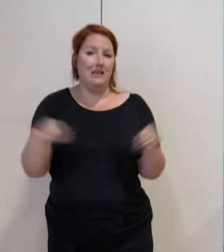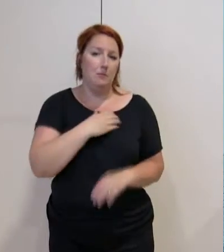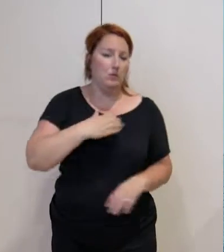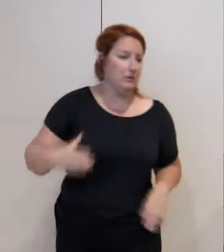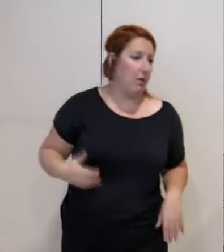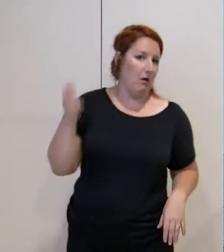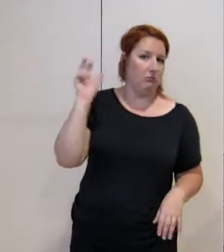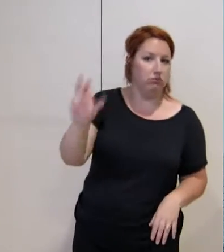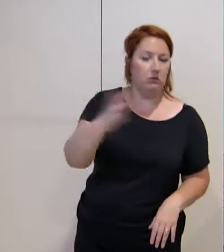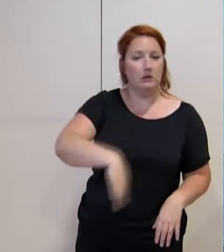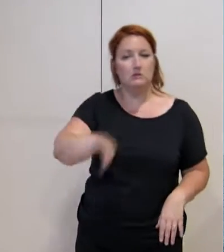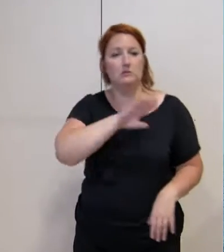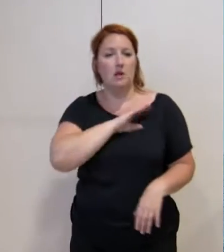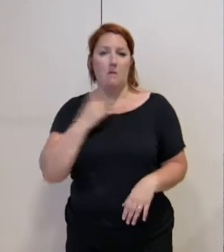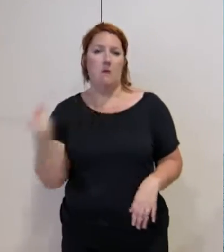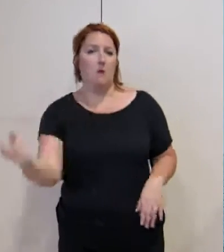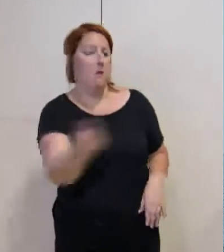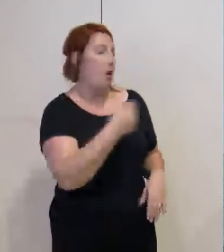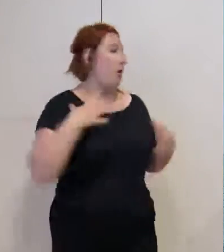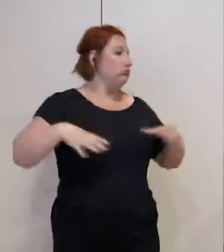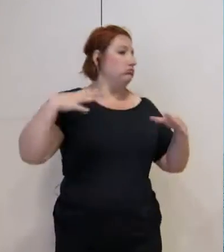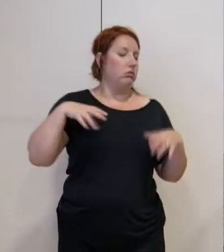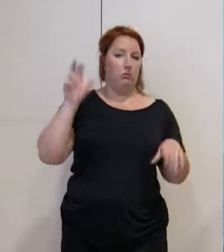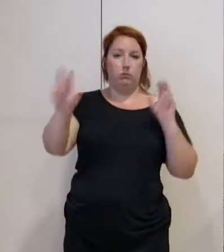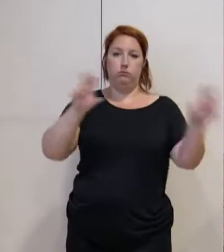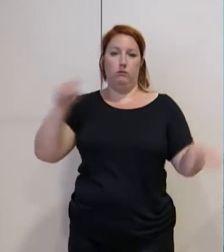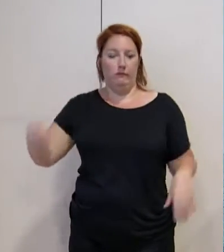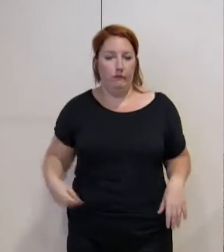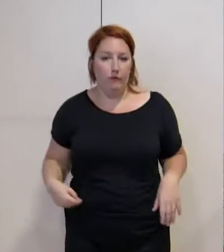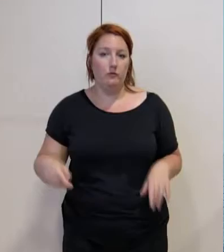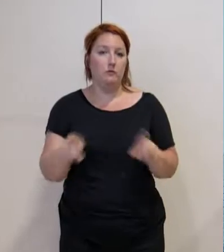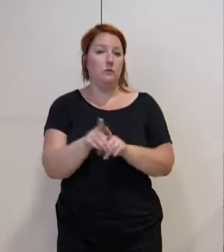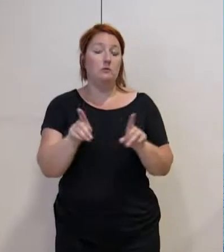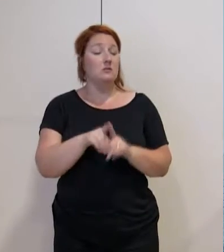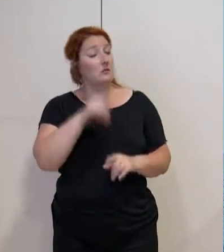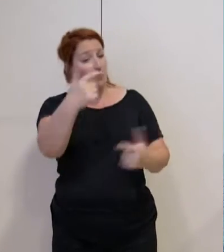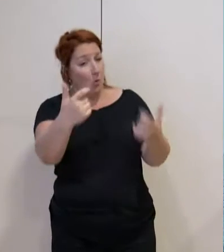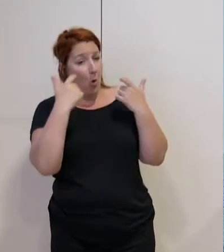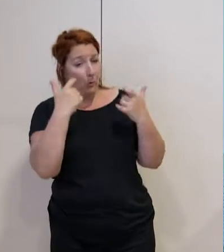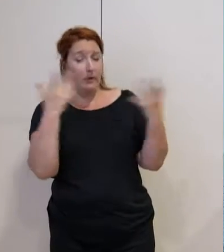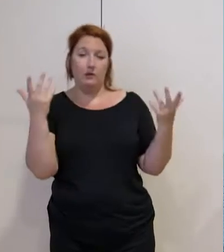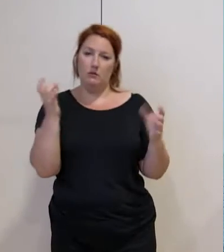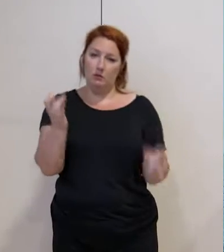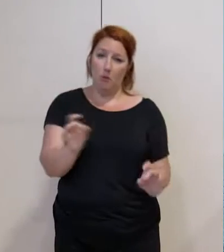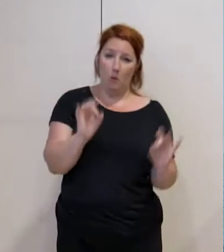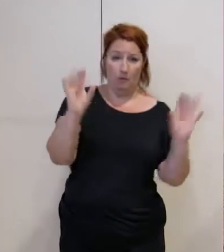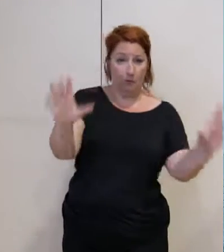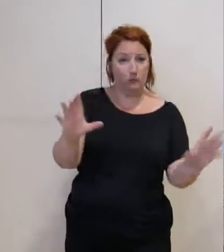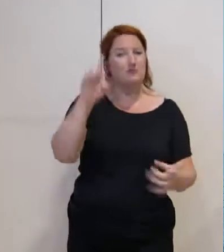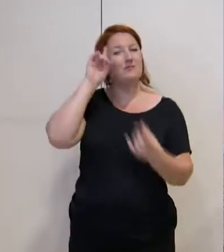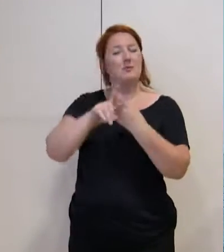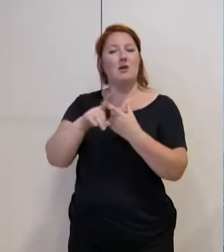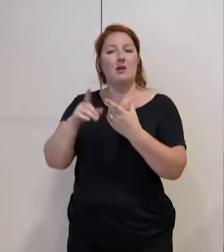en refusant le recours à un audit anticipé des comptes de la ville de Grenoble par la Chambre régionale des comptes qui permettrait d'éclairer de façon